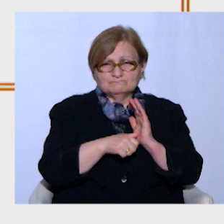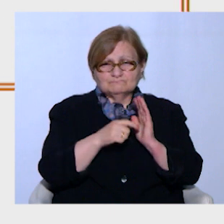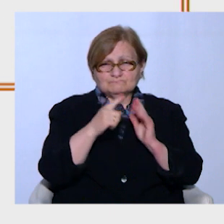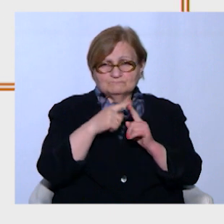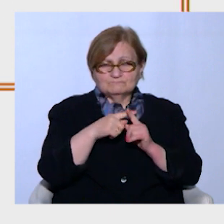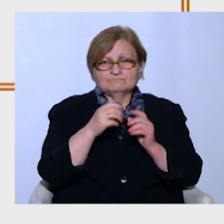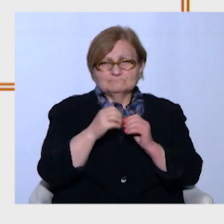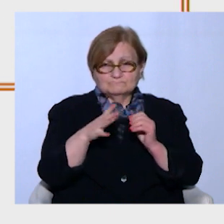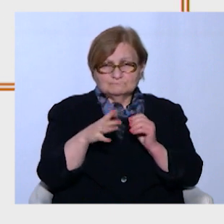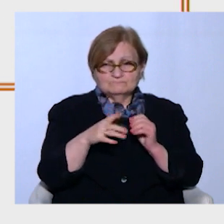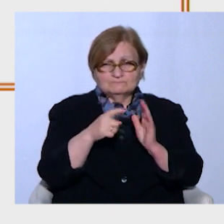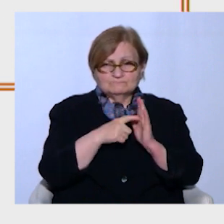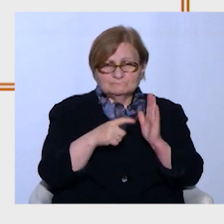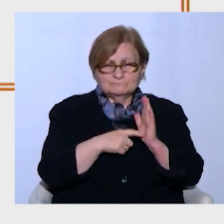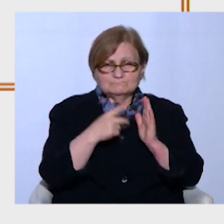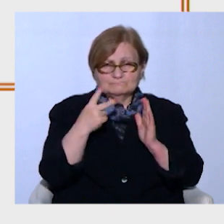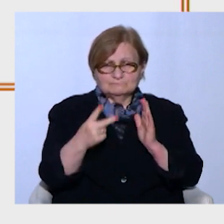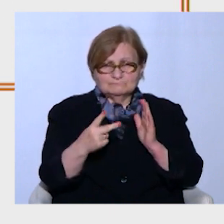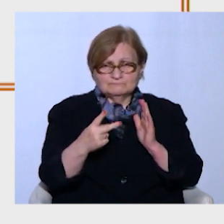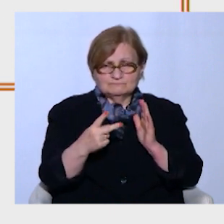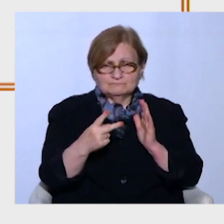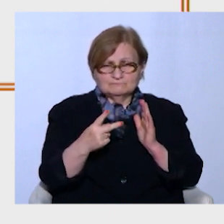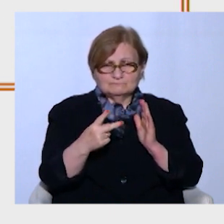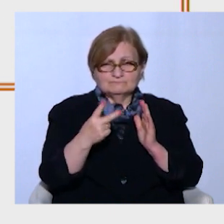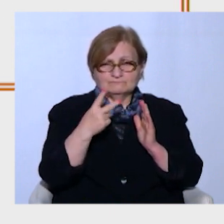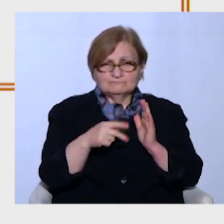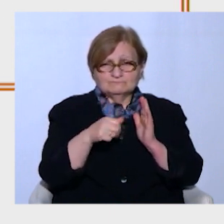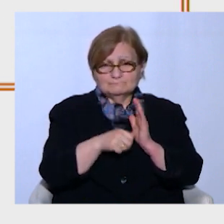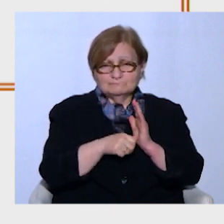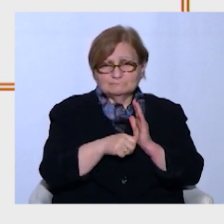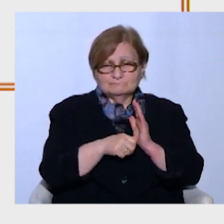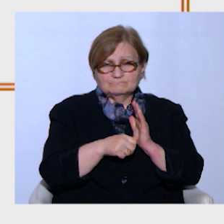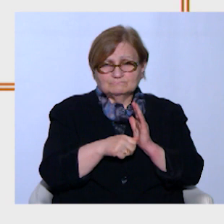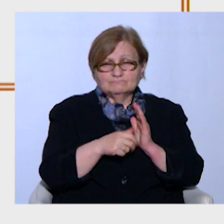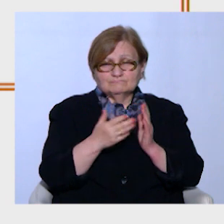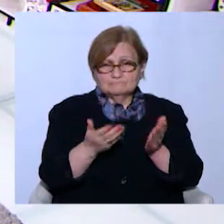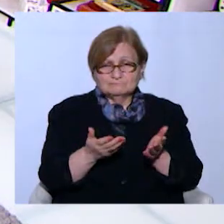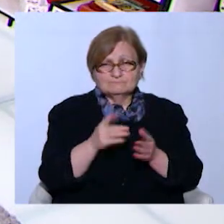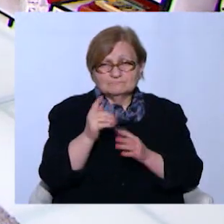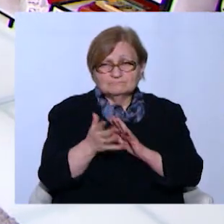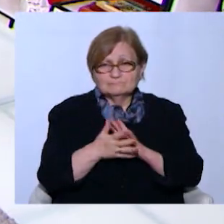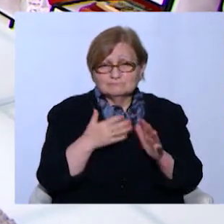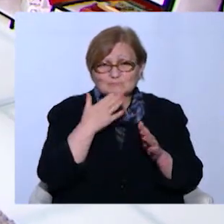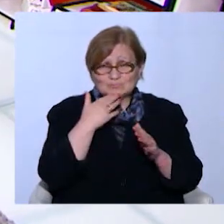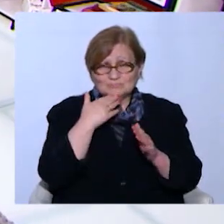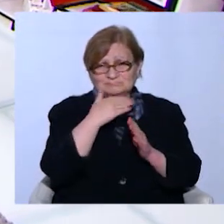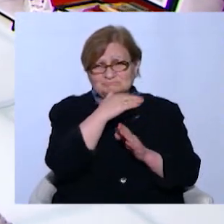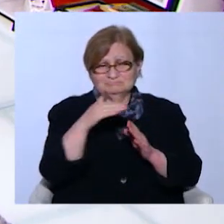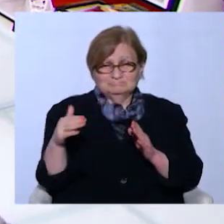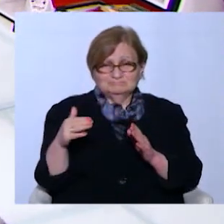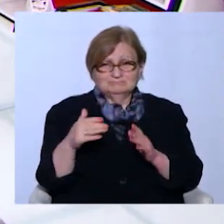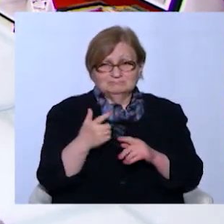პლუს 15 გაყოფილი 2-ზე გამოვა 21-ის ნახევარი, გამოვა 10.5. ესე იგი, გვეცოდინება, რომ შუა წრის